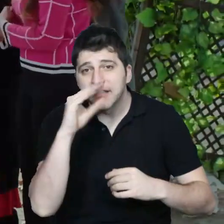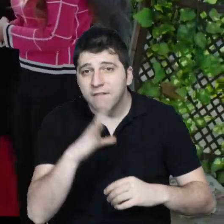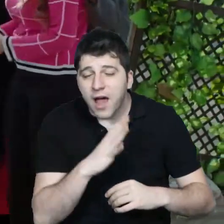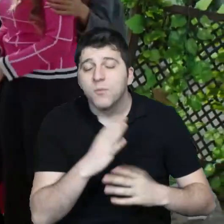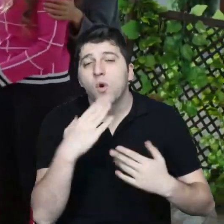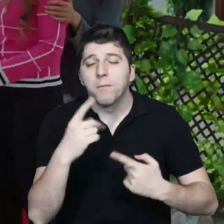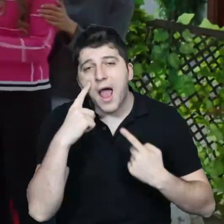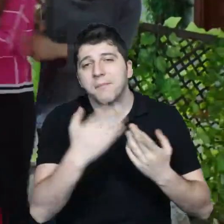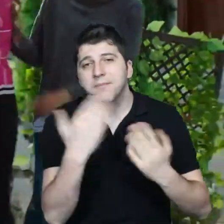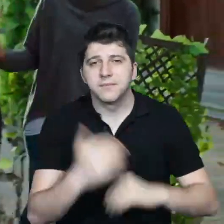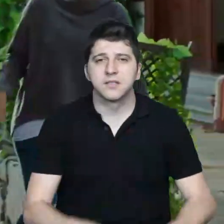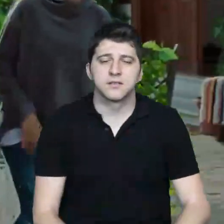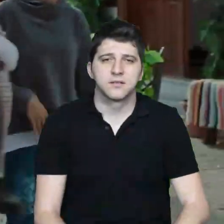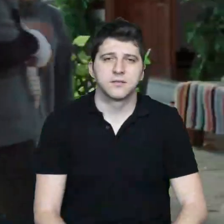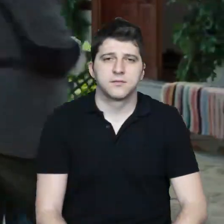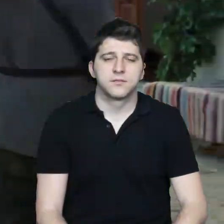var bakalım, mı pasta? Hadi.